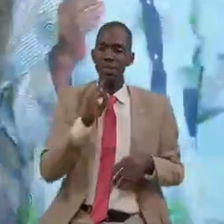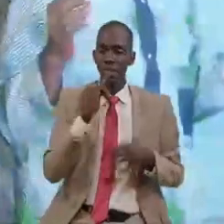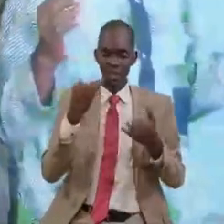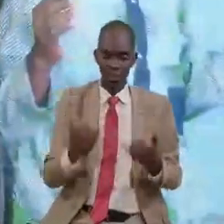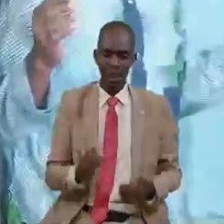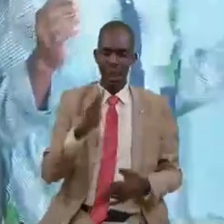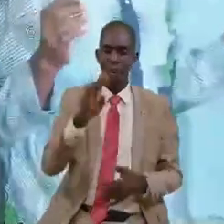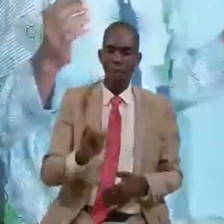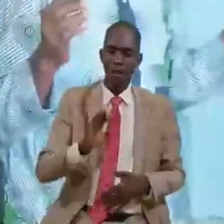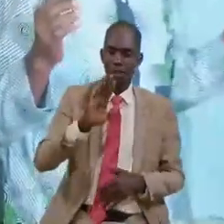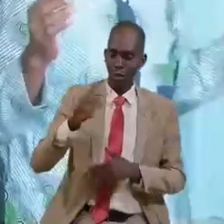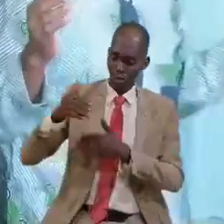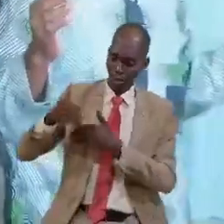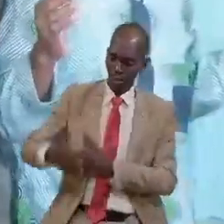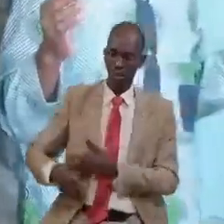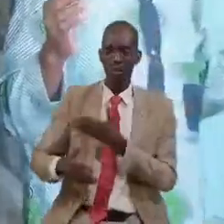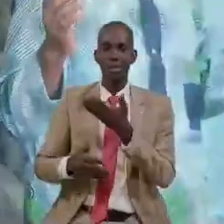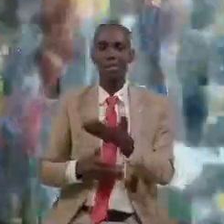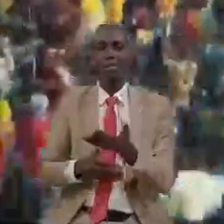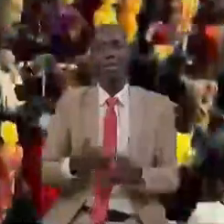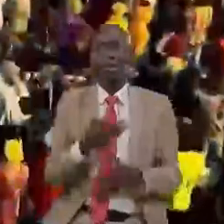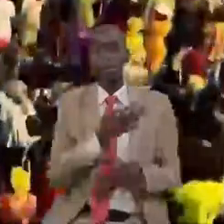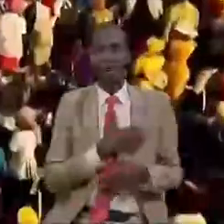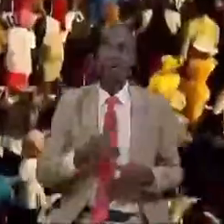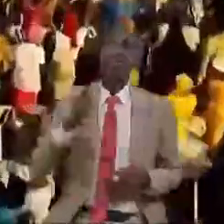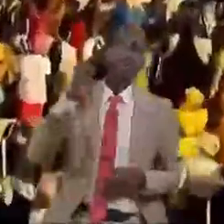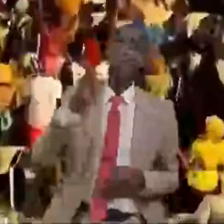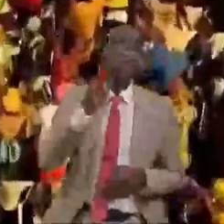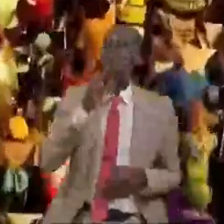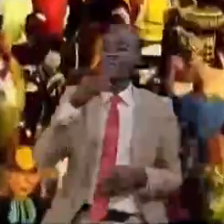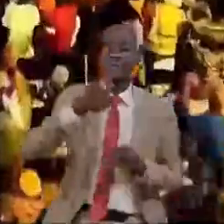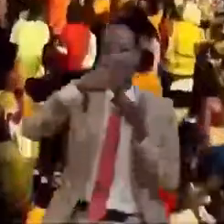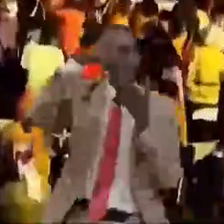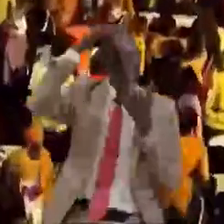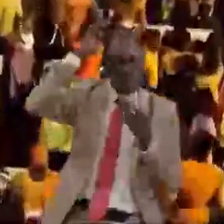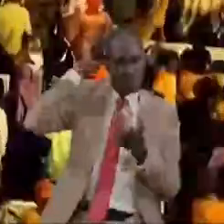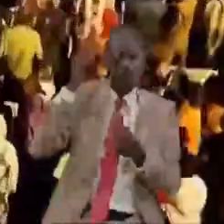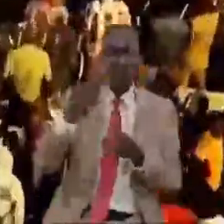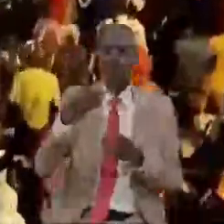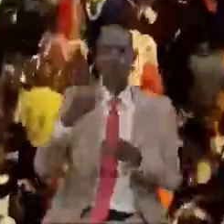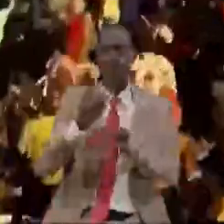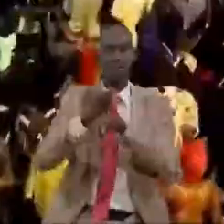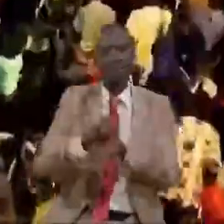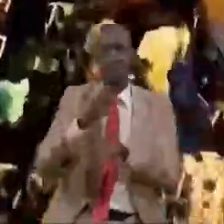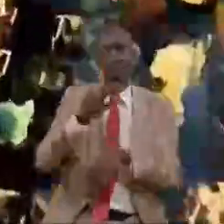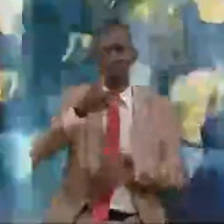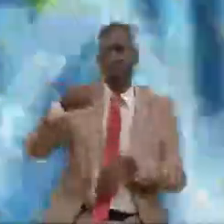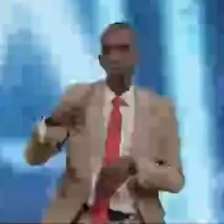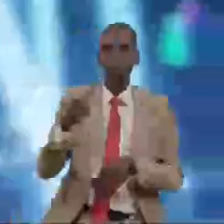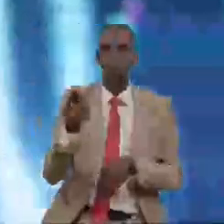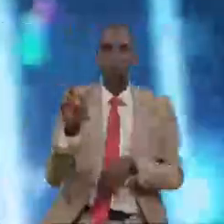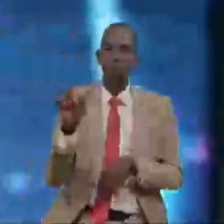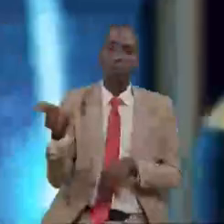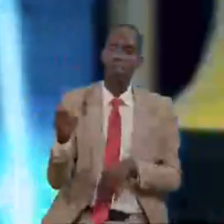de vous. Et c'est le lion de la tribu de Juda qui brisera,